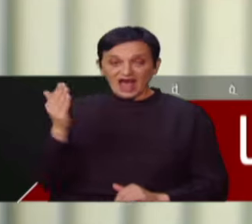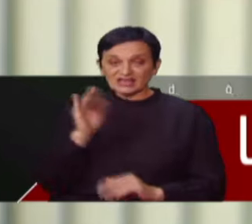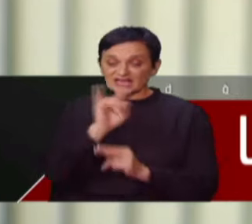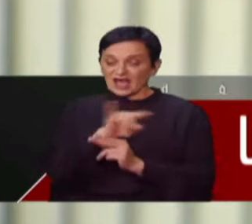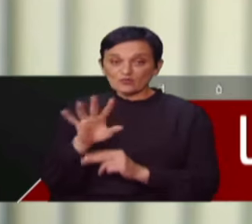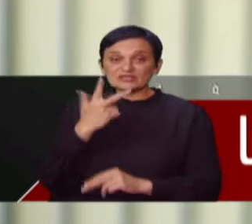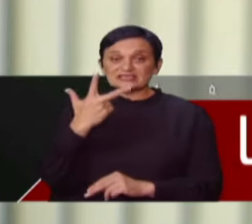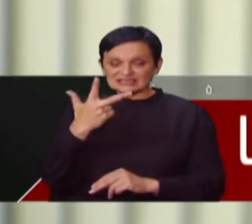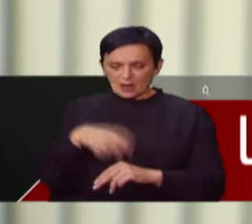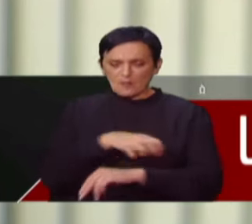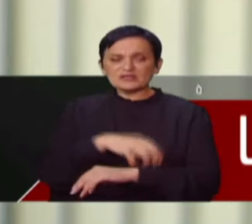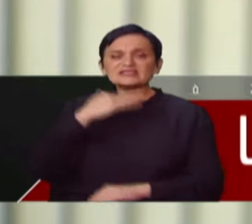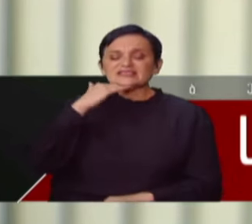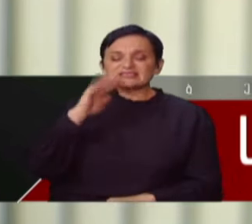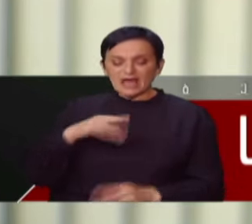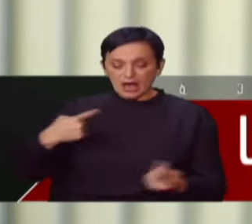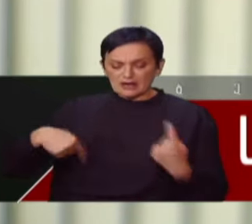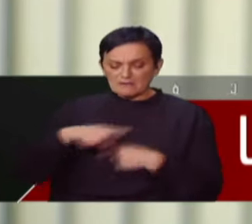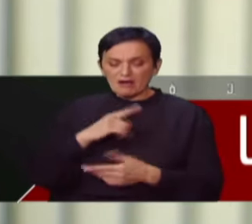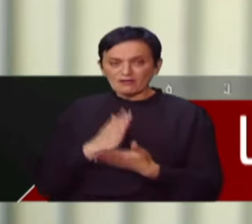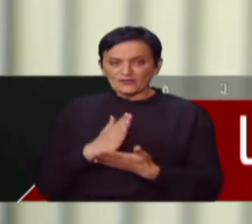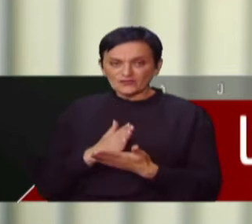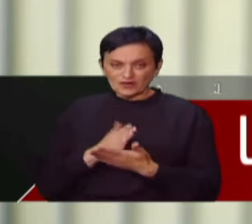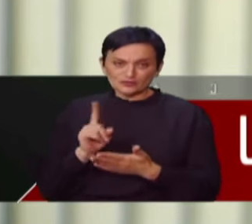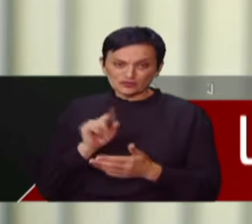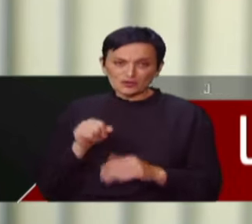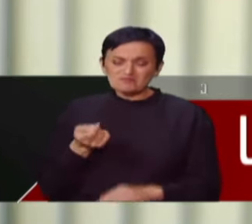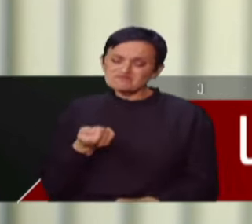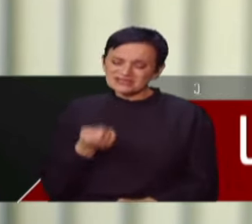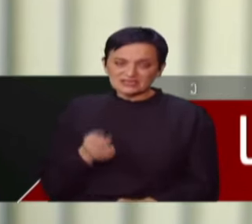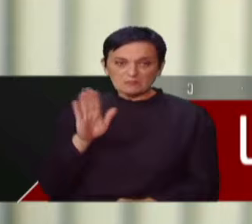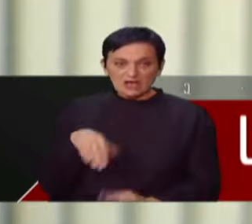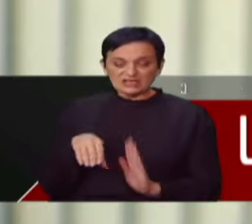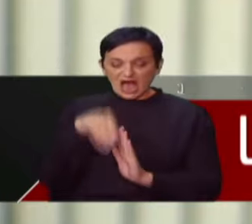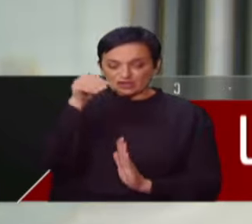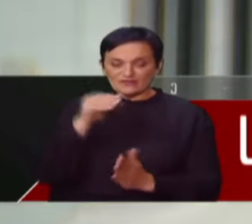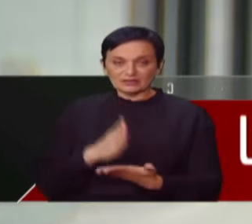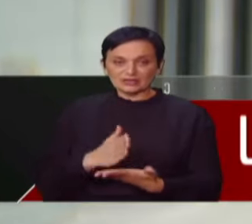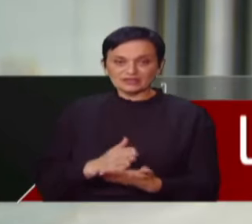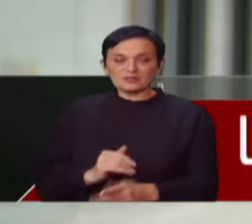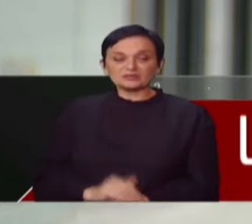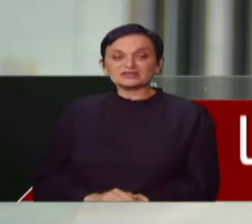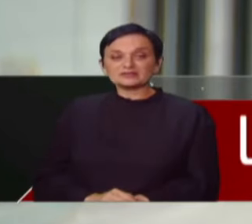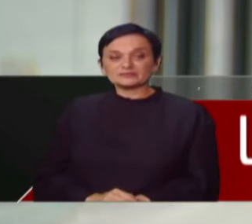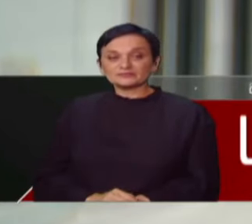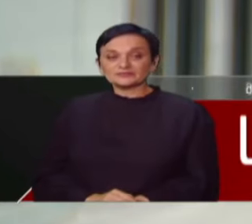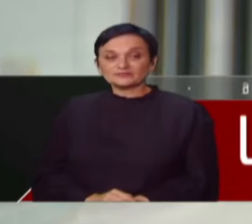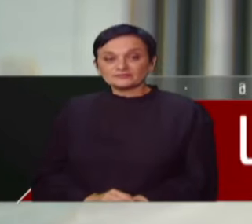მოატყუოთ. სამი პარტია სრულიად საკმარისი ვართ იმისთვის, რომ შეიძლება მწირი, მაგრამ მაინც არჩევანი არსებობს.